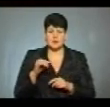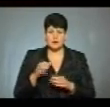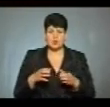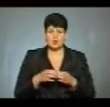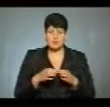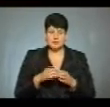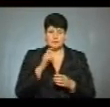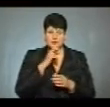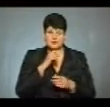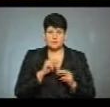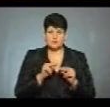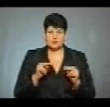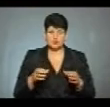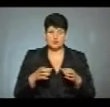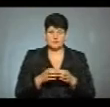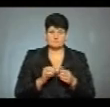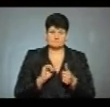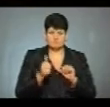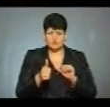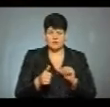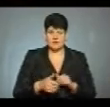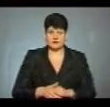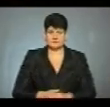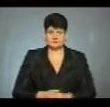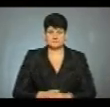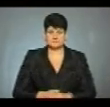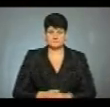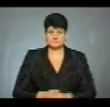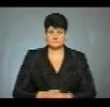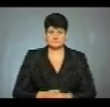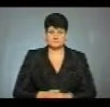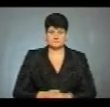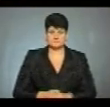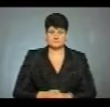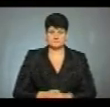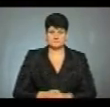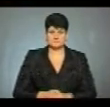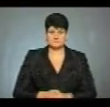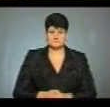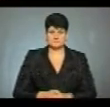Бродівського педагогічного коледжу виривається вперед.